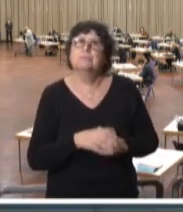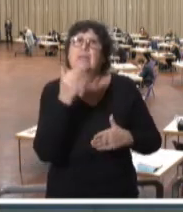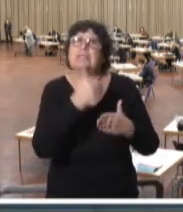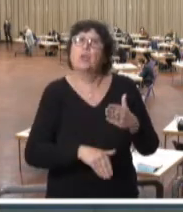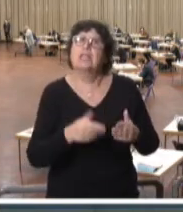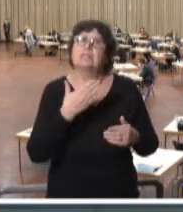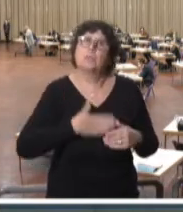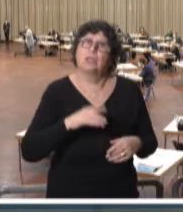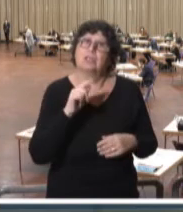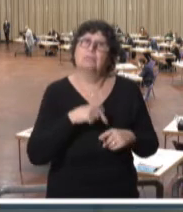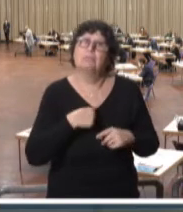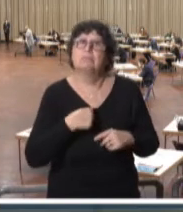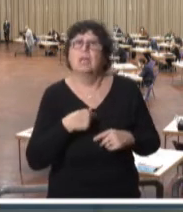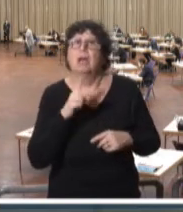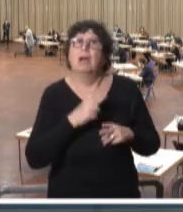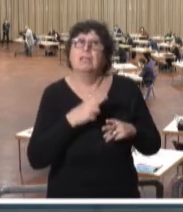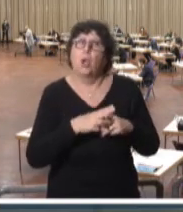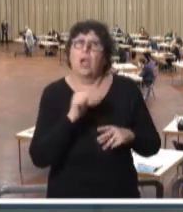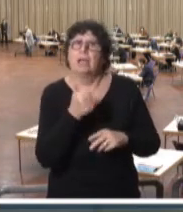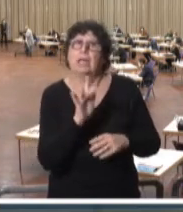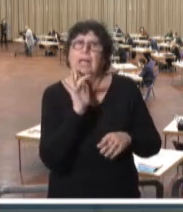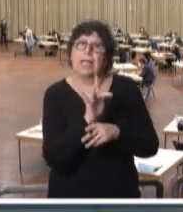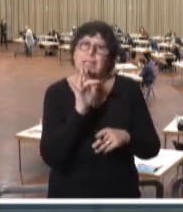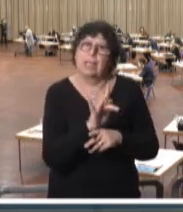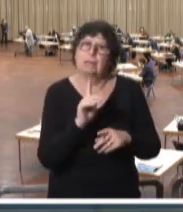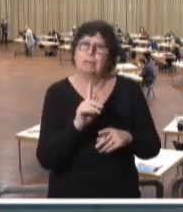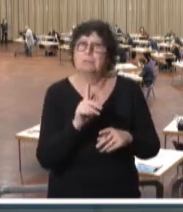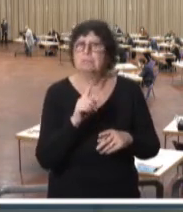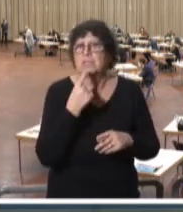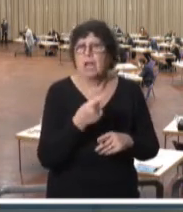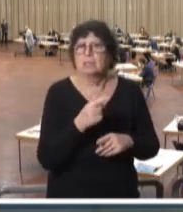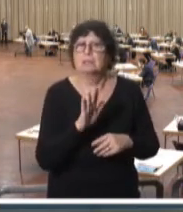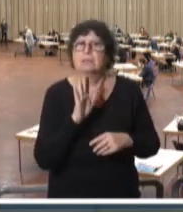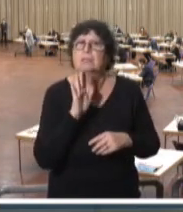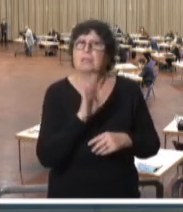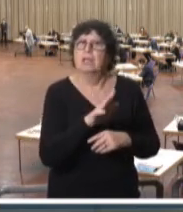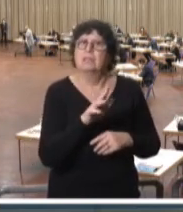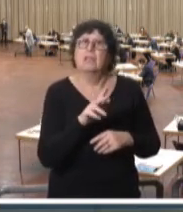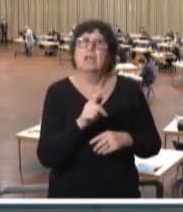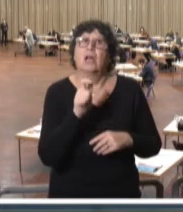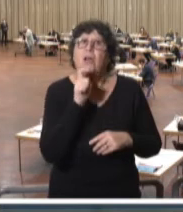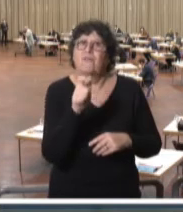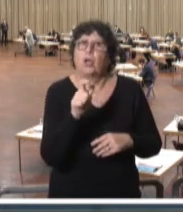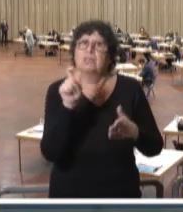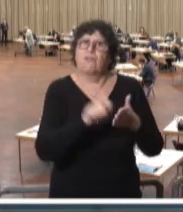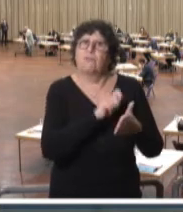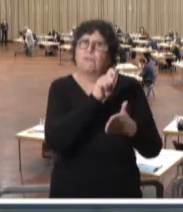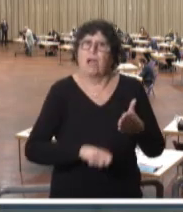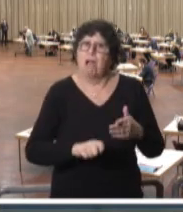Zuletzt möchte ich noch eine Kritik anbringen an der Wortwahl, die hier